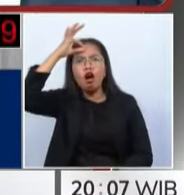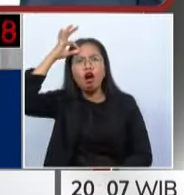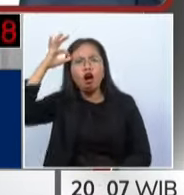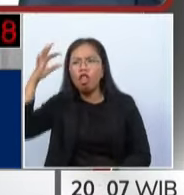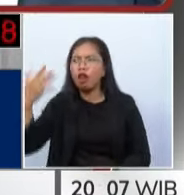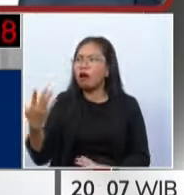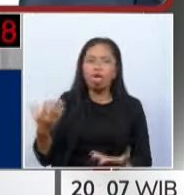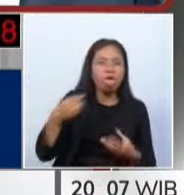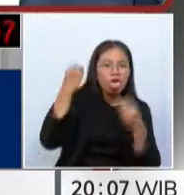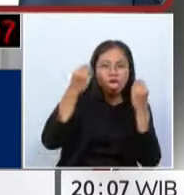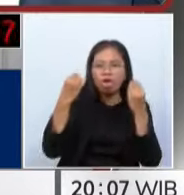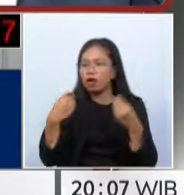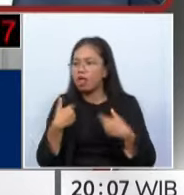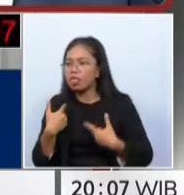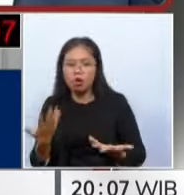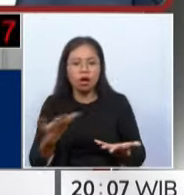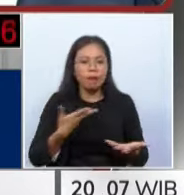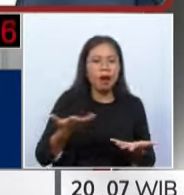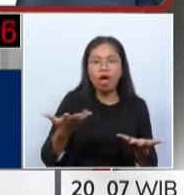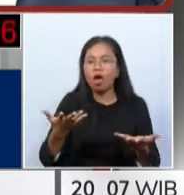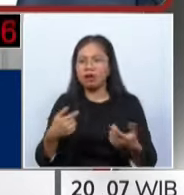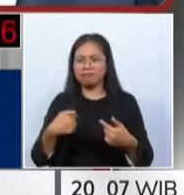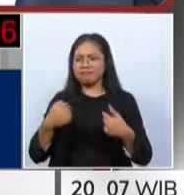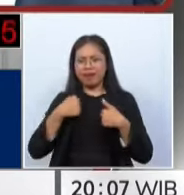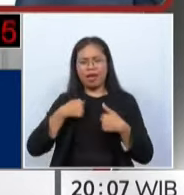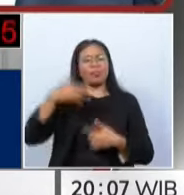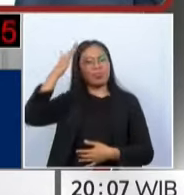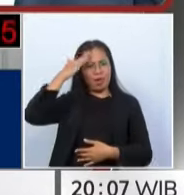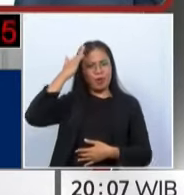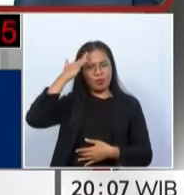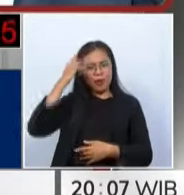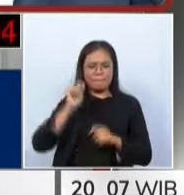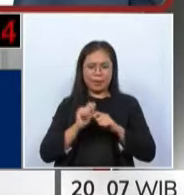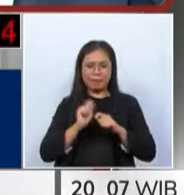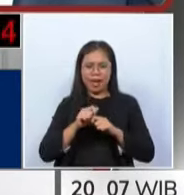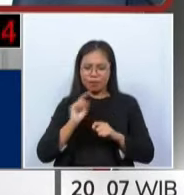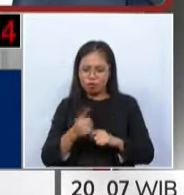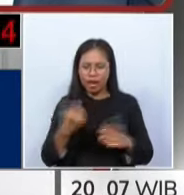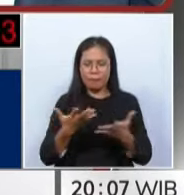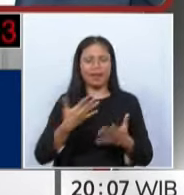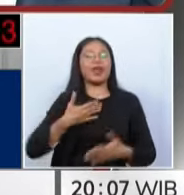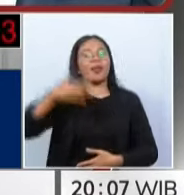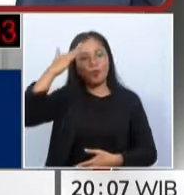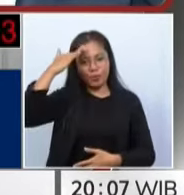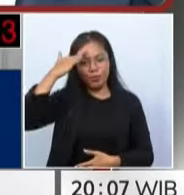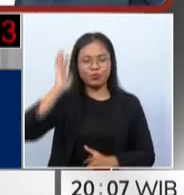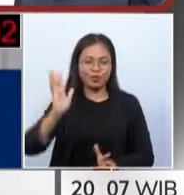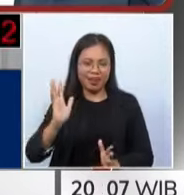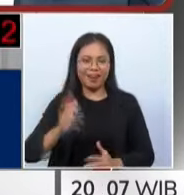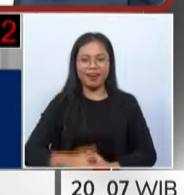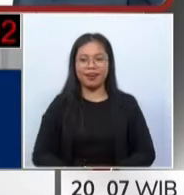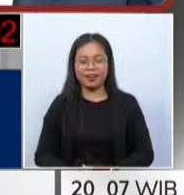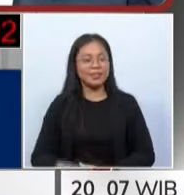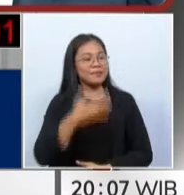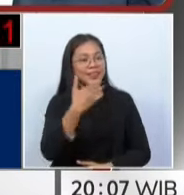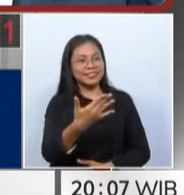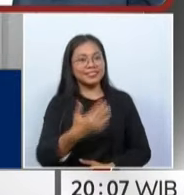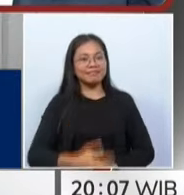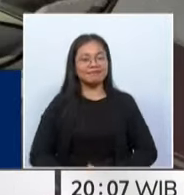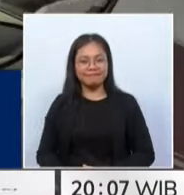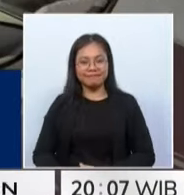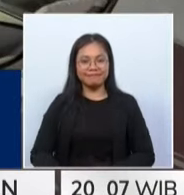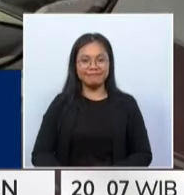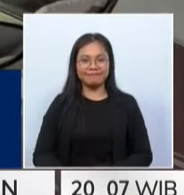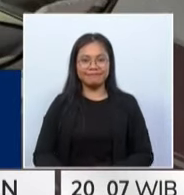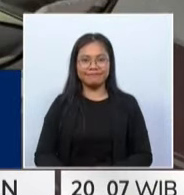anda akan memulai karena saya tahu dari mana itu memulai Mak kasih baik terima kasih Pak Ganjar